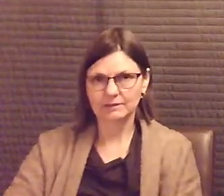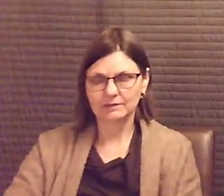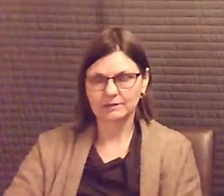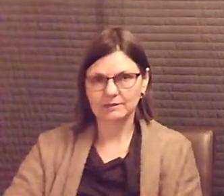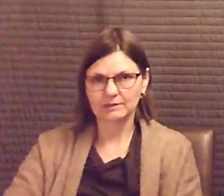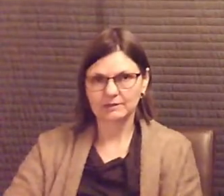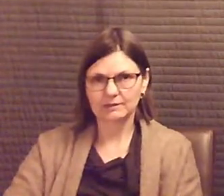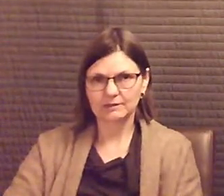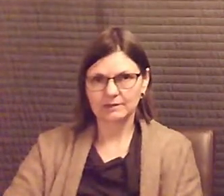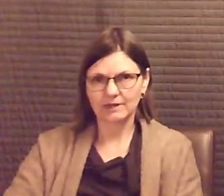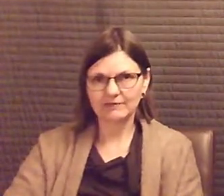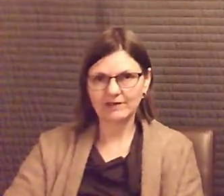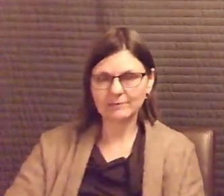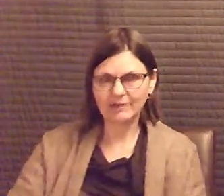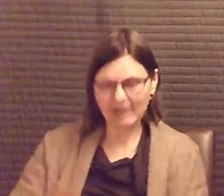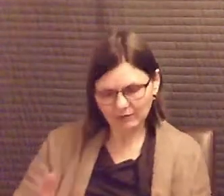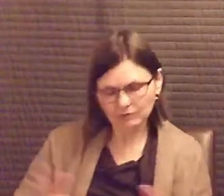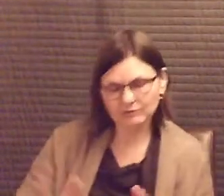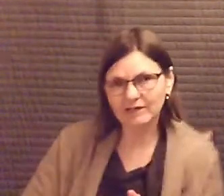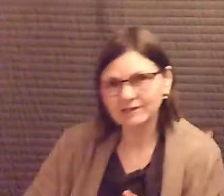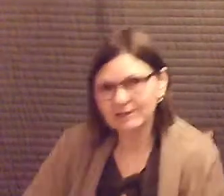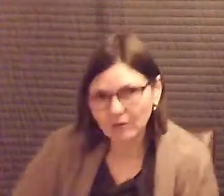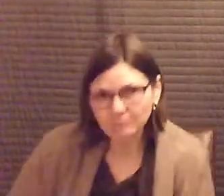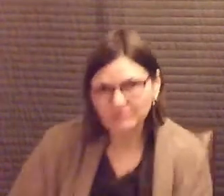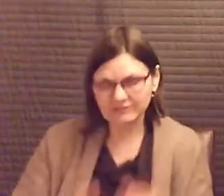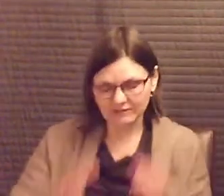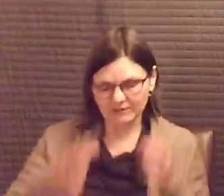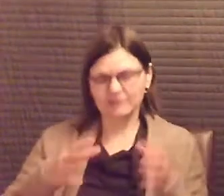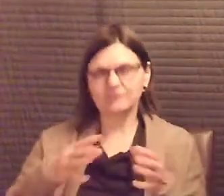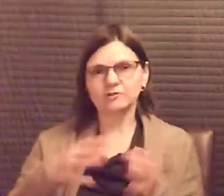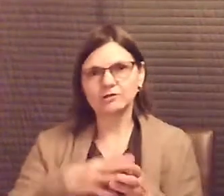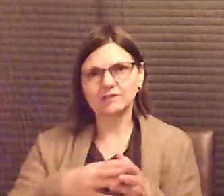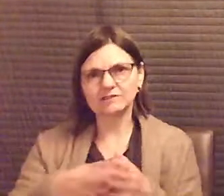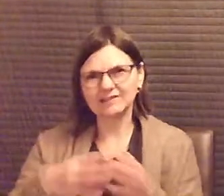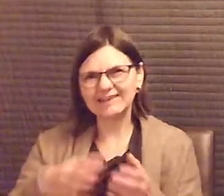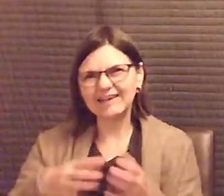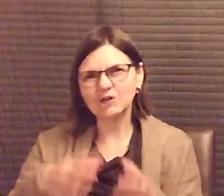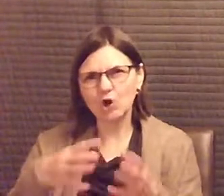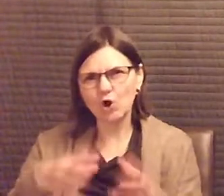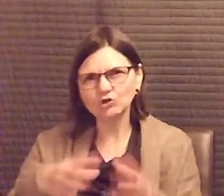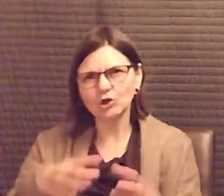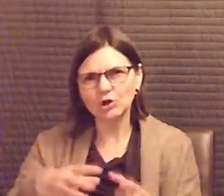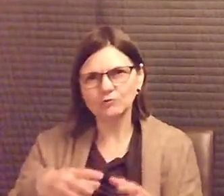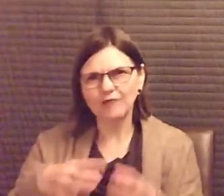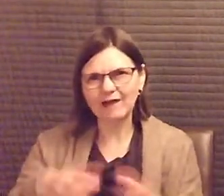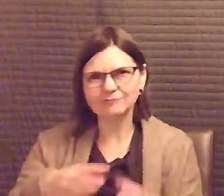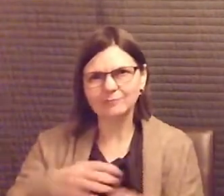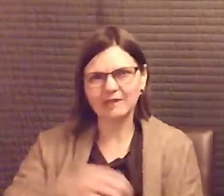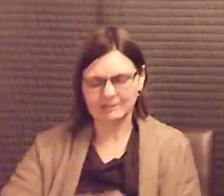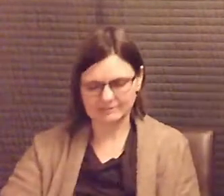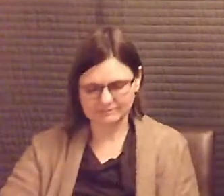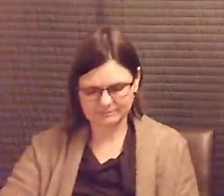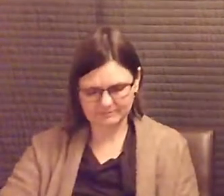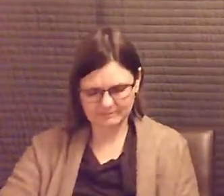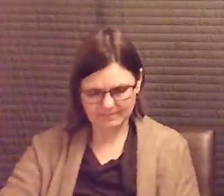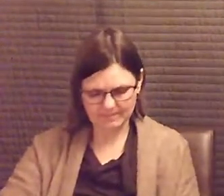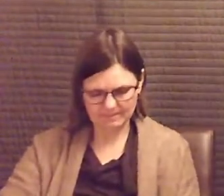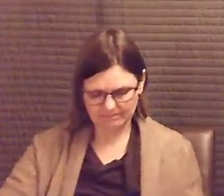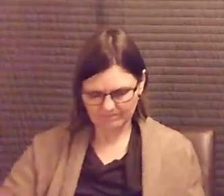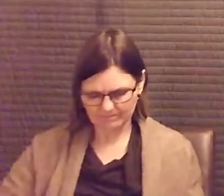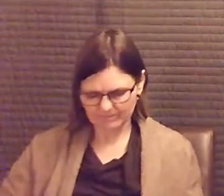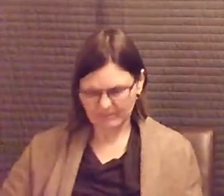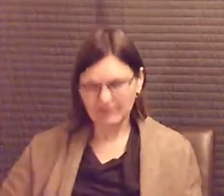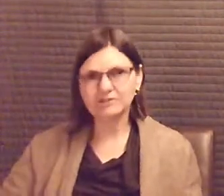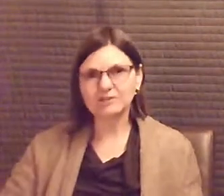niveau ambi hier gaan we kijken omdat dat ge dat lelijke ongeloof af te breken de niveau